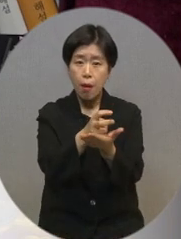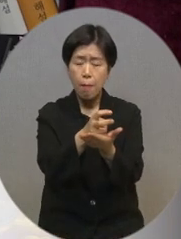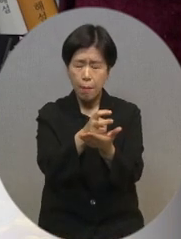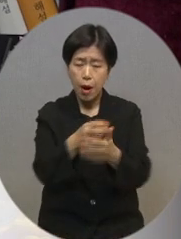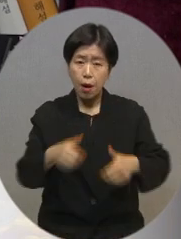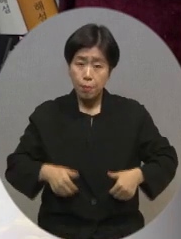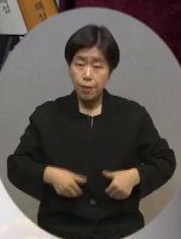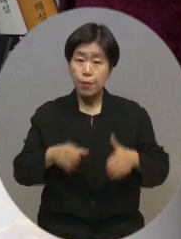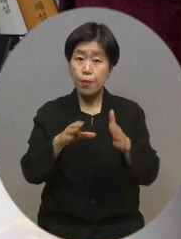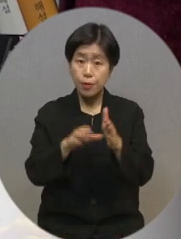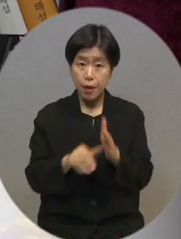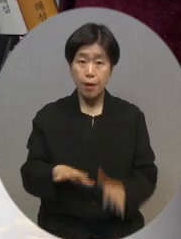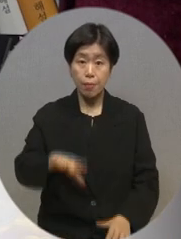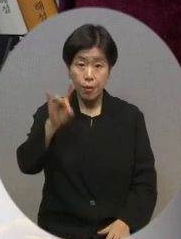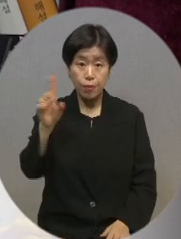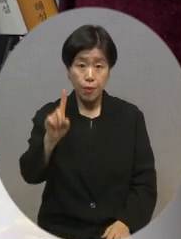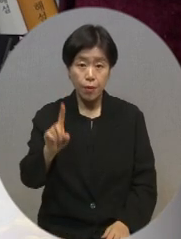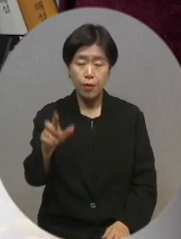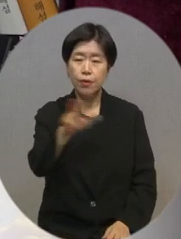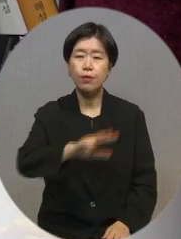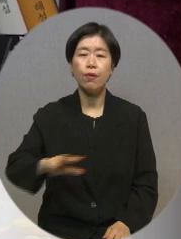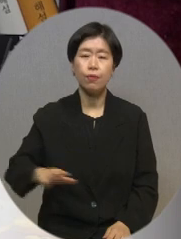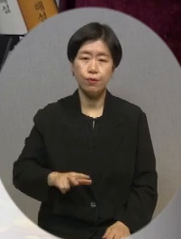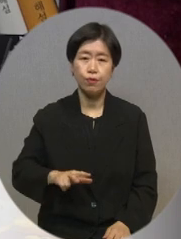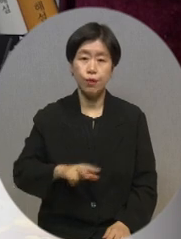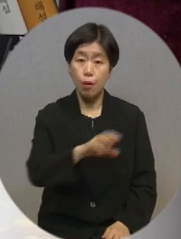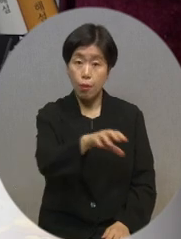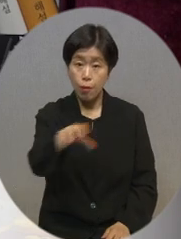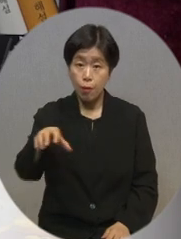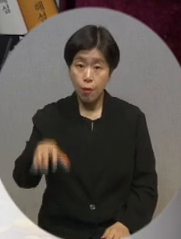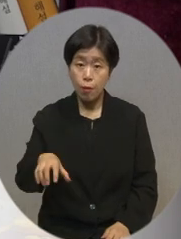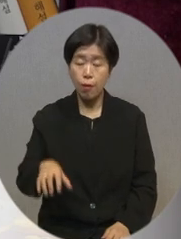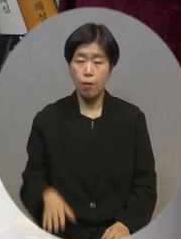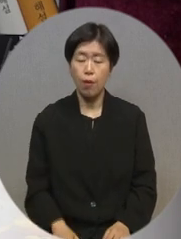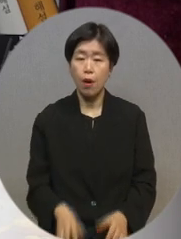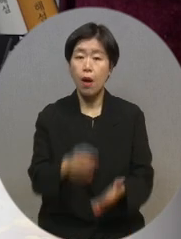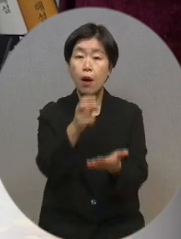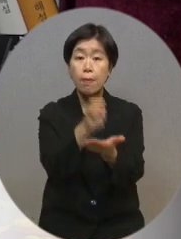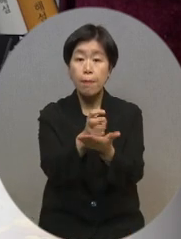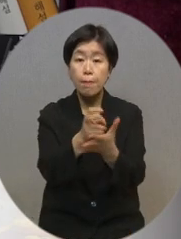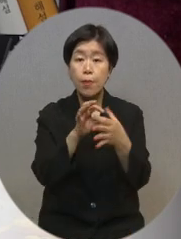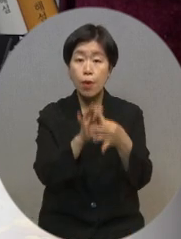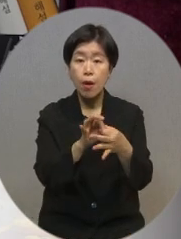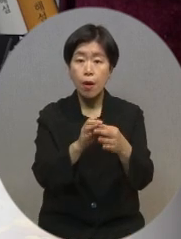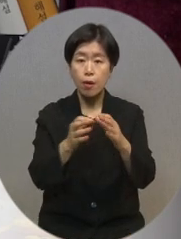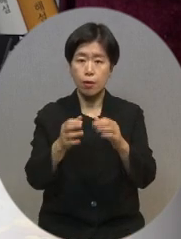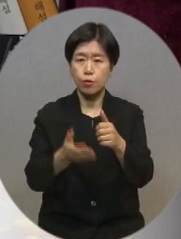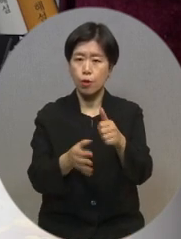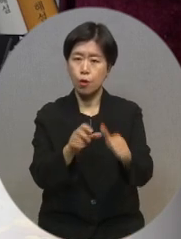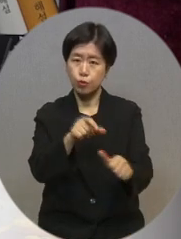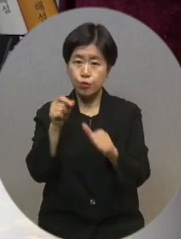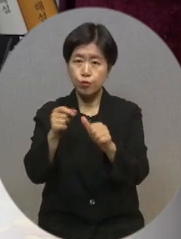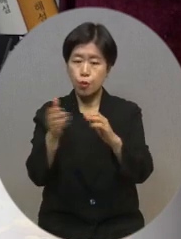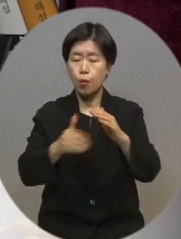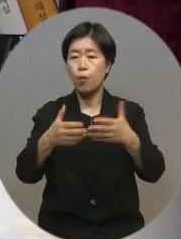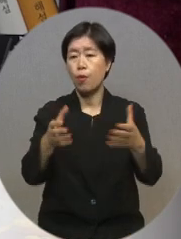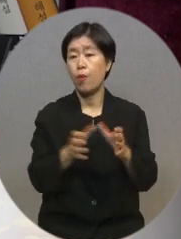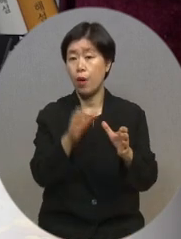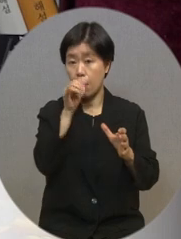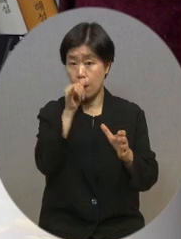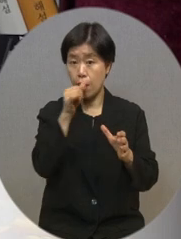때는 우선적으로는 전국에 어디에나 법률구조공단 변호사회도 있습니다.